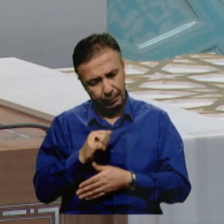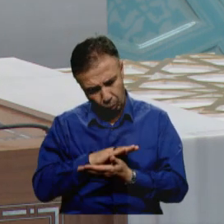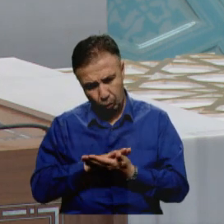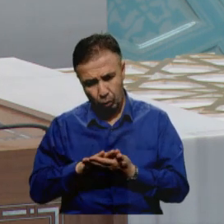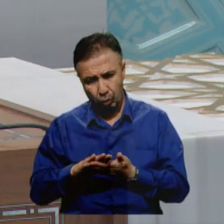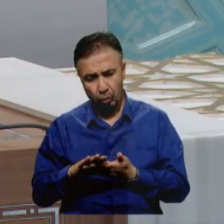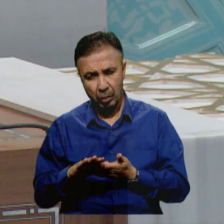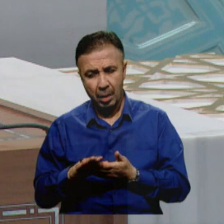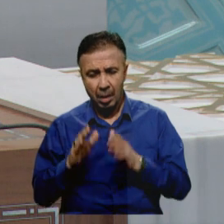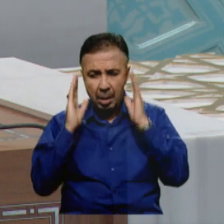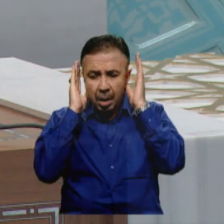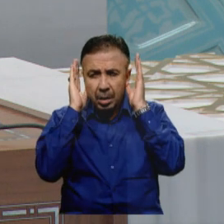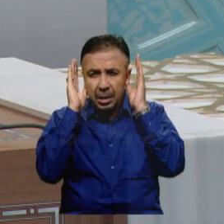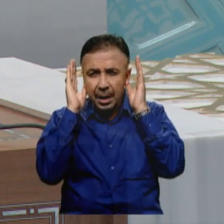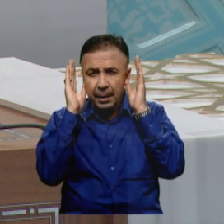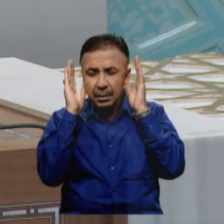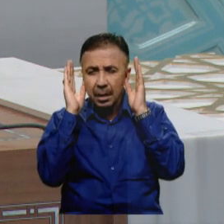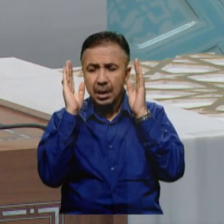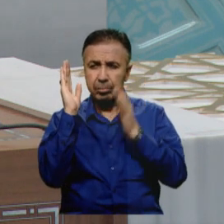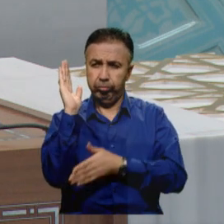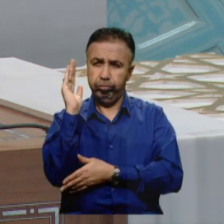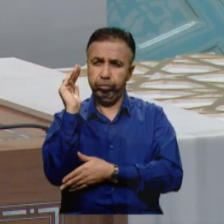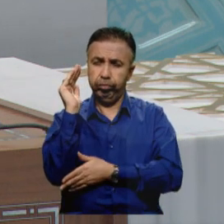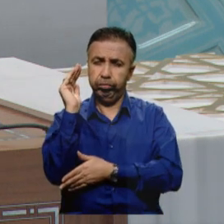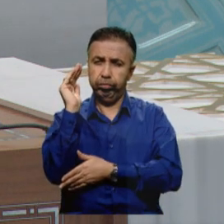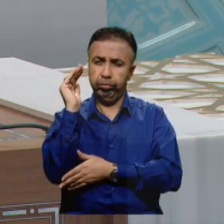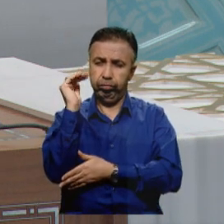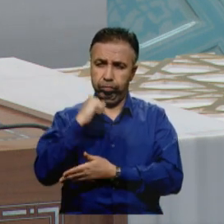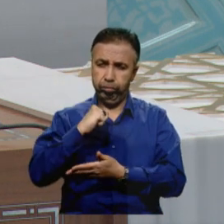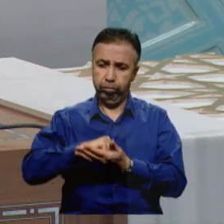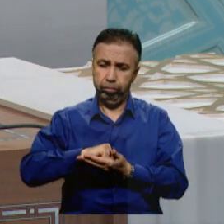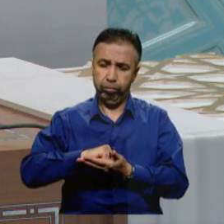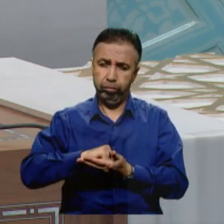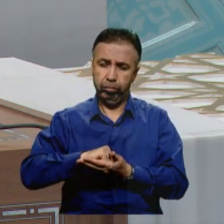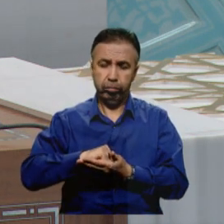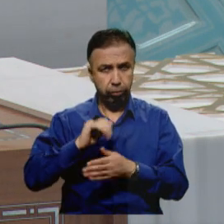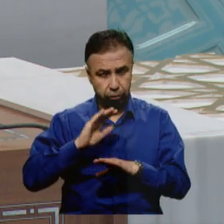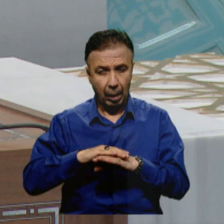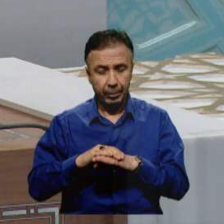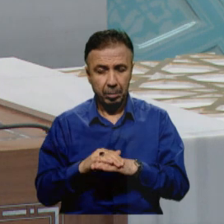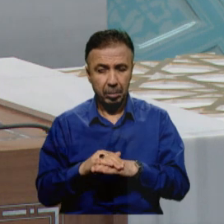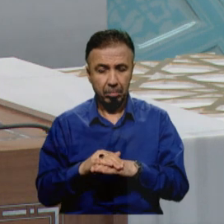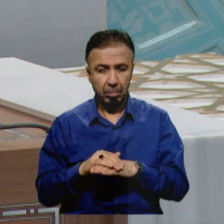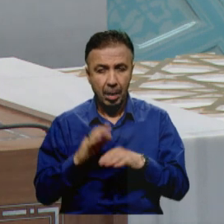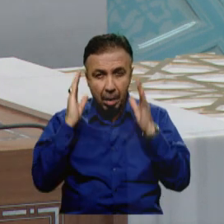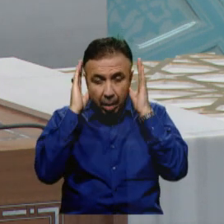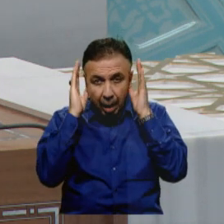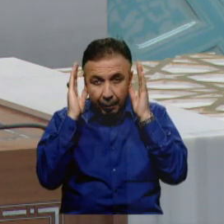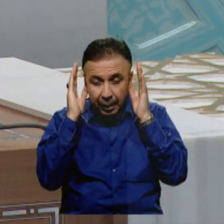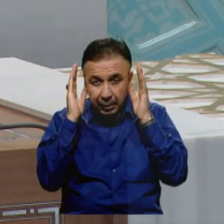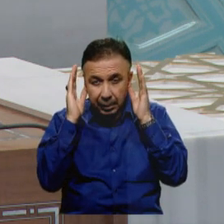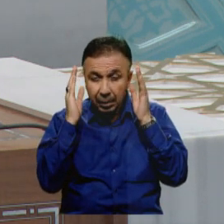erkena uygun namaz kıldı mı? Rükünleri yerli yerince yaptı mı? Namazın sahih olacak